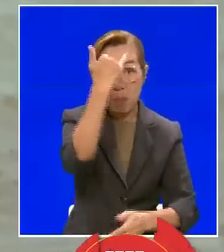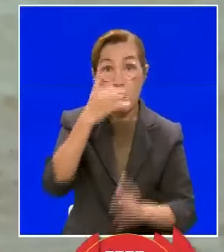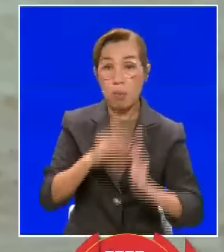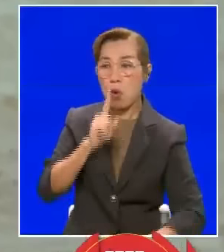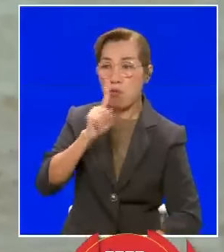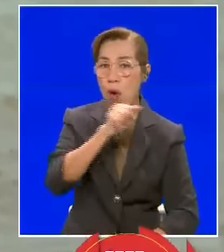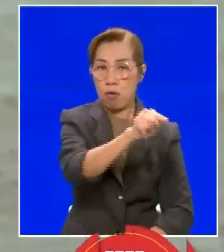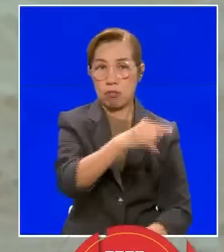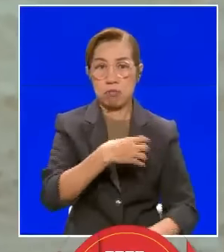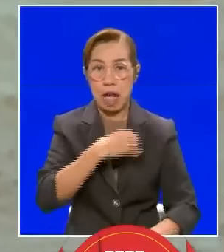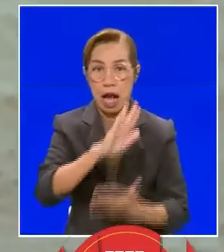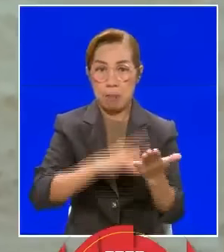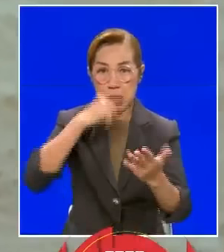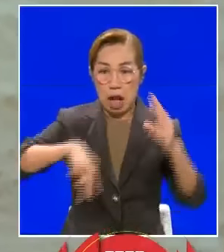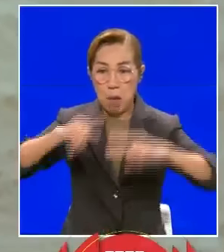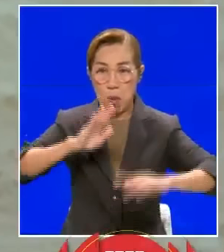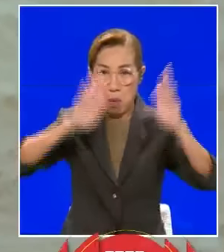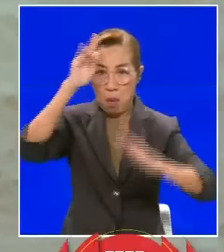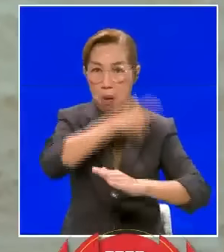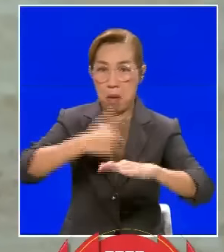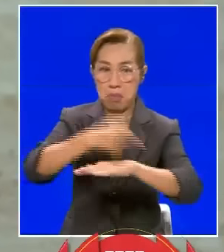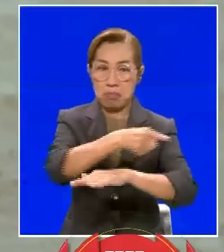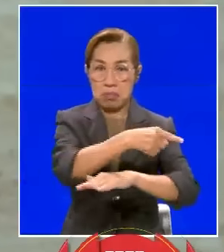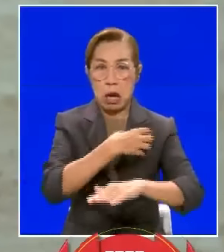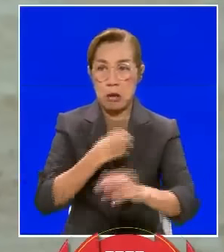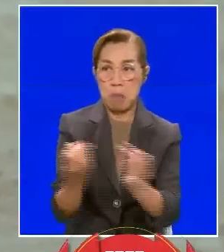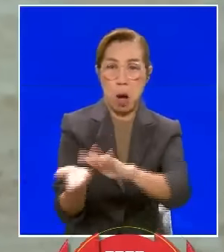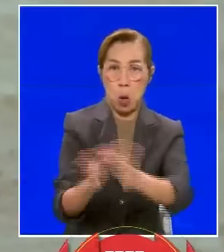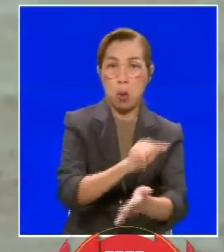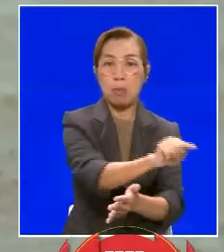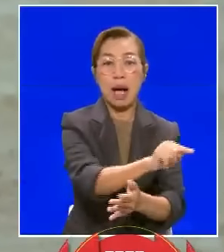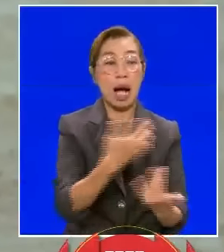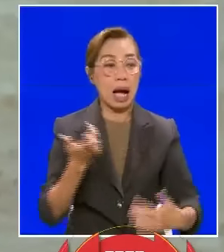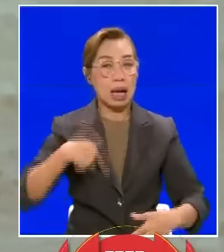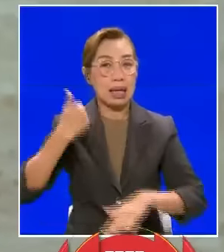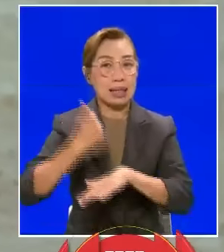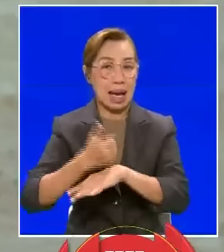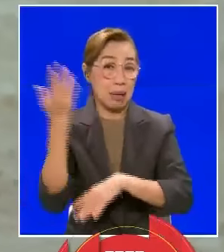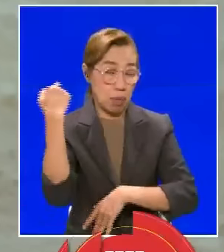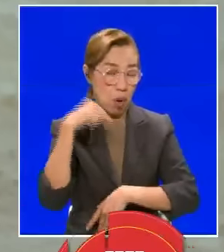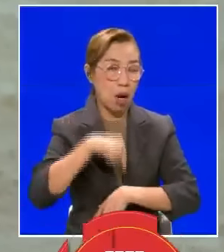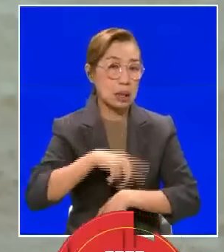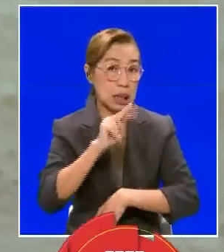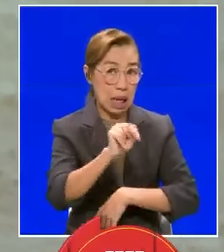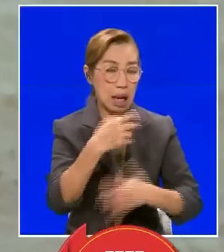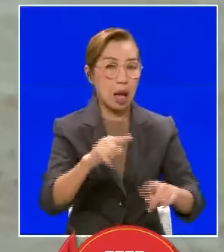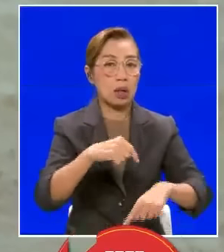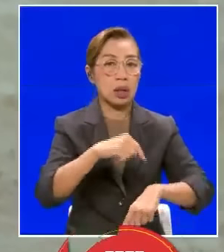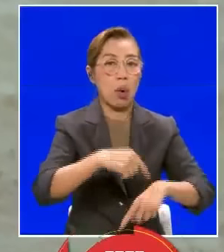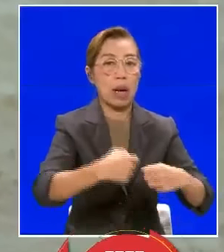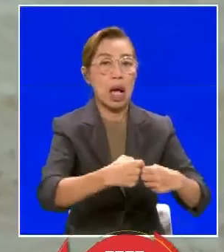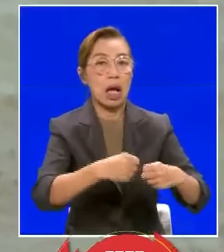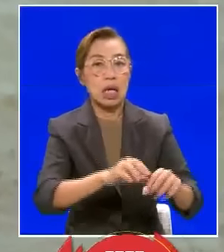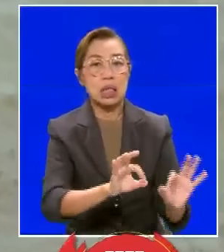ครับศาลท่านก็ขยายเวลาขยายมาแล้วด้วยนะครั้งสุดท้ายเนี่ยก็จะให้ยื่นคำชี้แจงเป็น2มิถุนายนนี้แล้